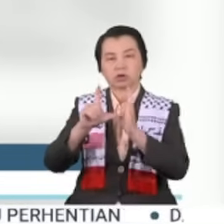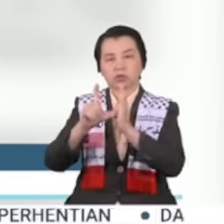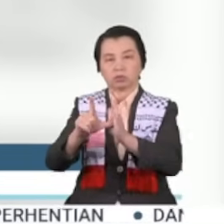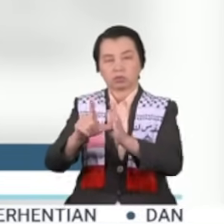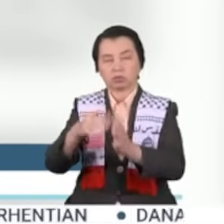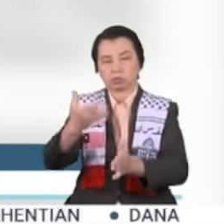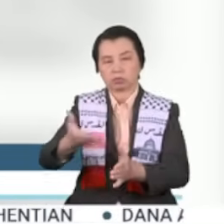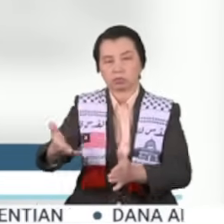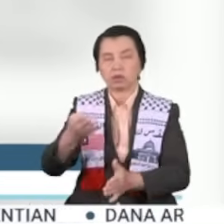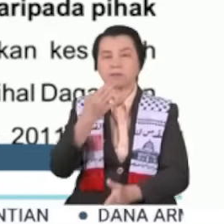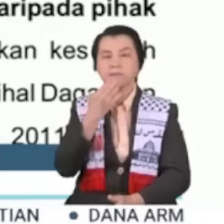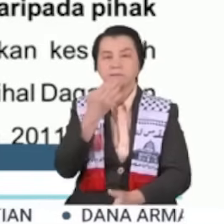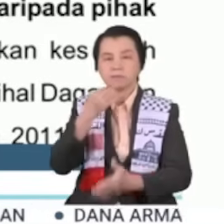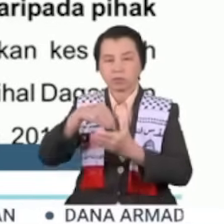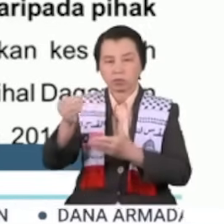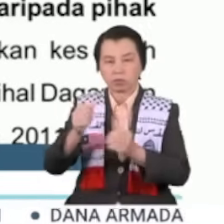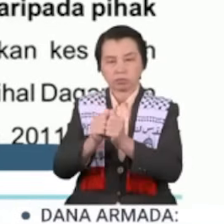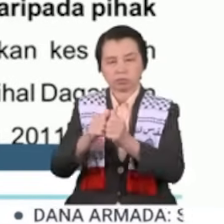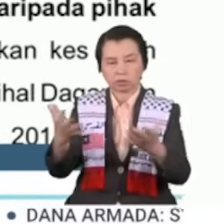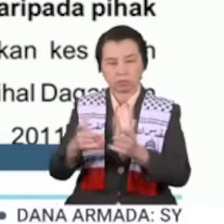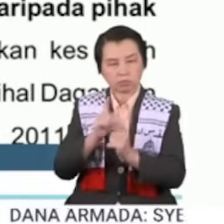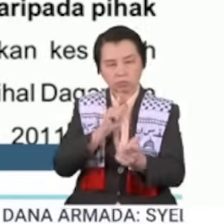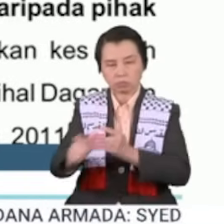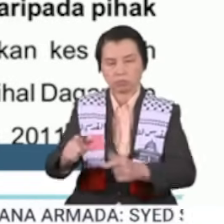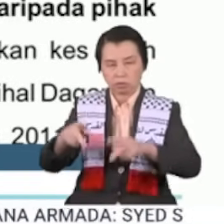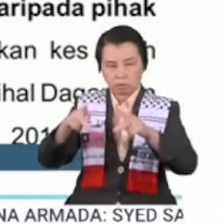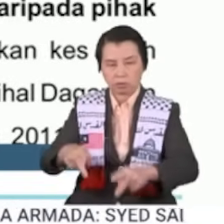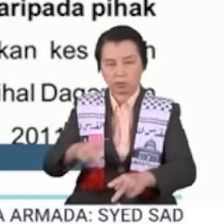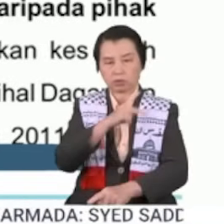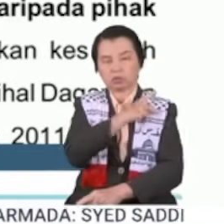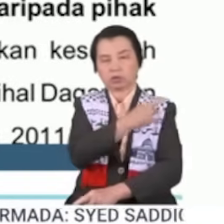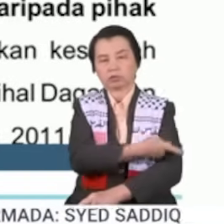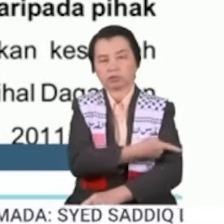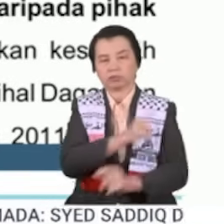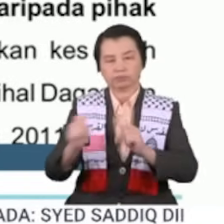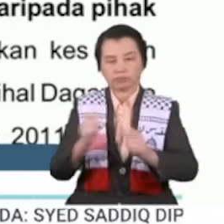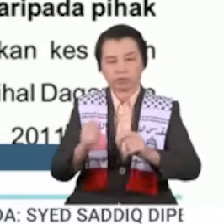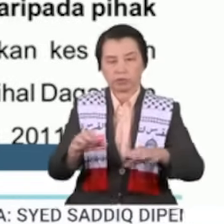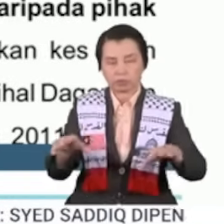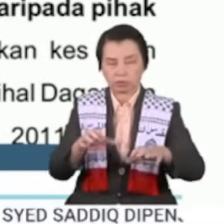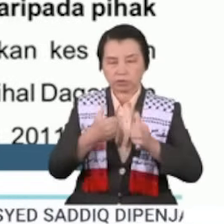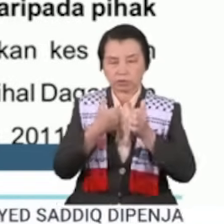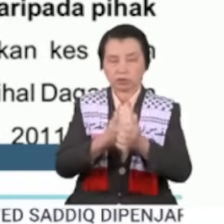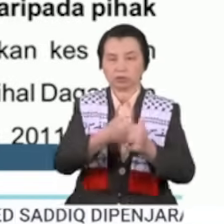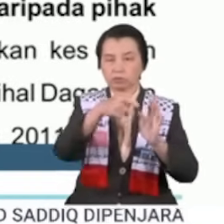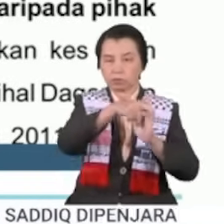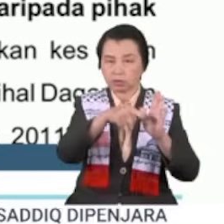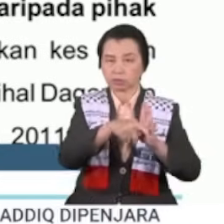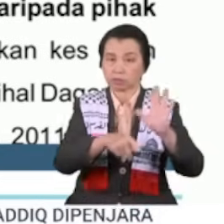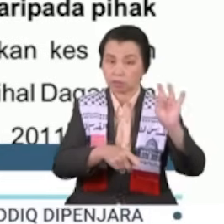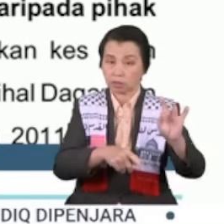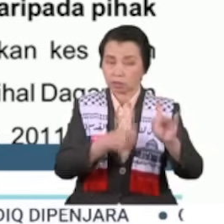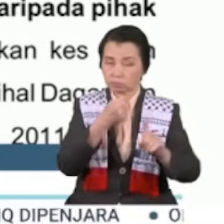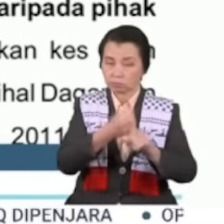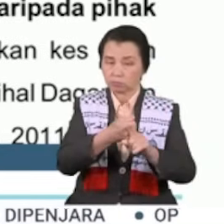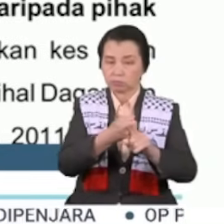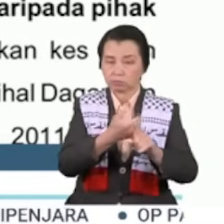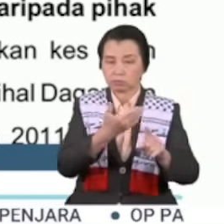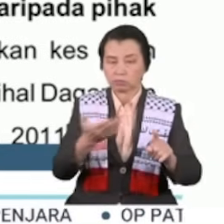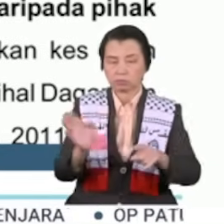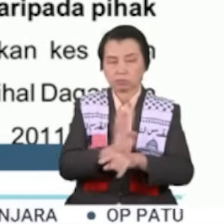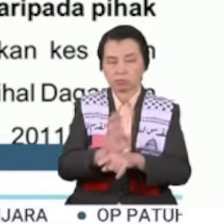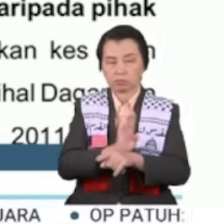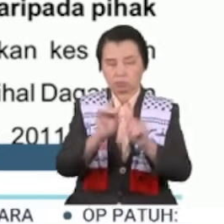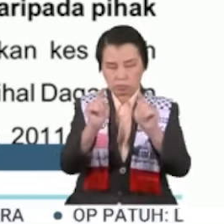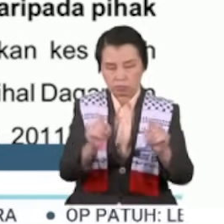pada produk madu yang dikeluarkan tanpa kebenaran pihak berkuasa tindakan diambil mengikut peraturan lapan perintah perihal dagangan dalam